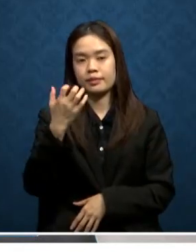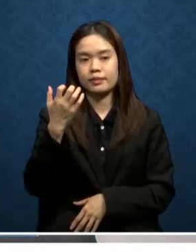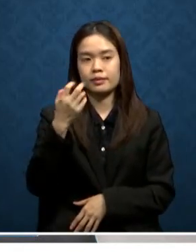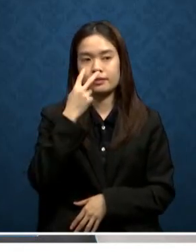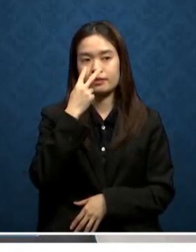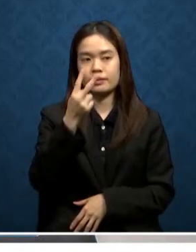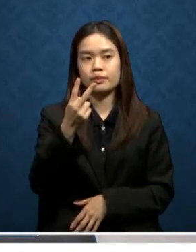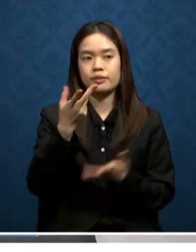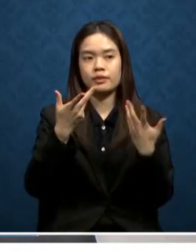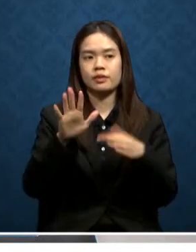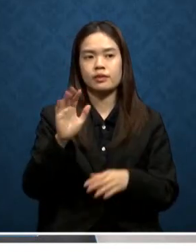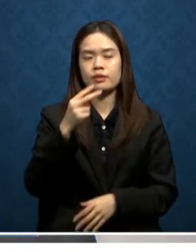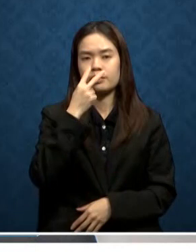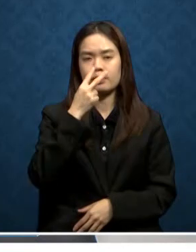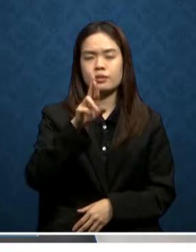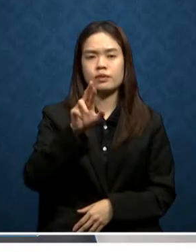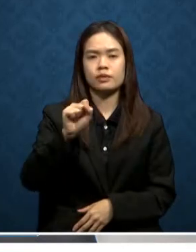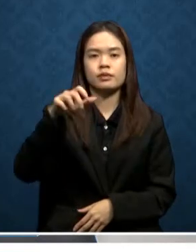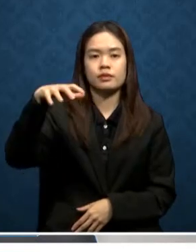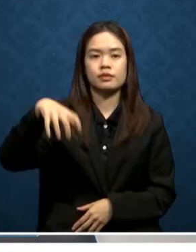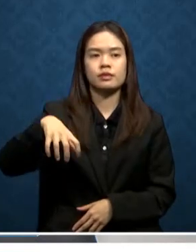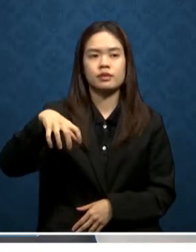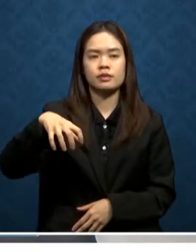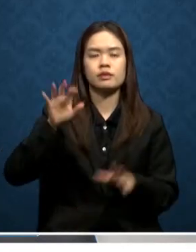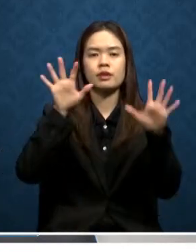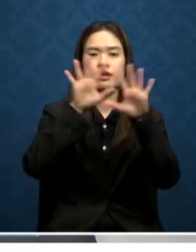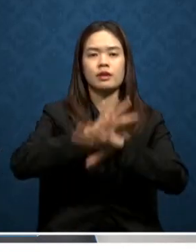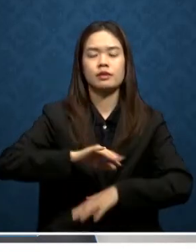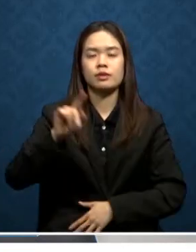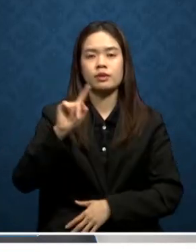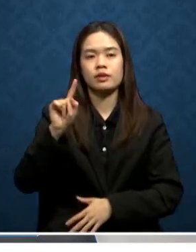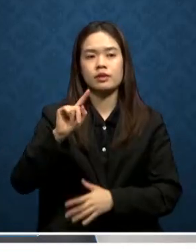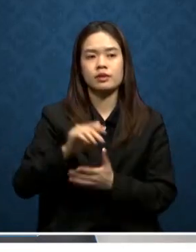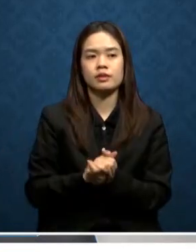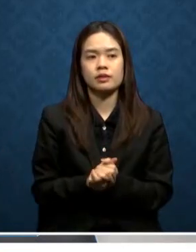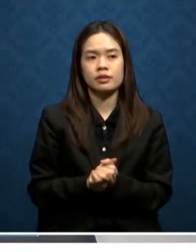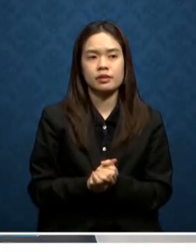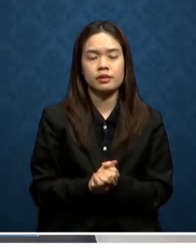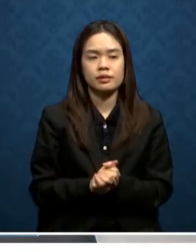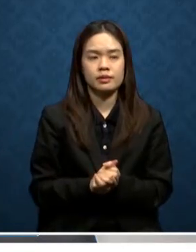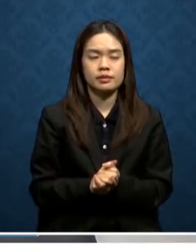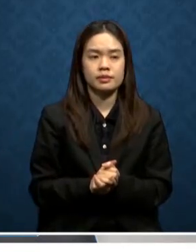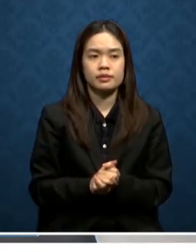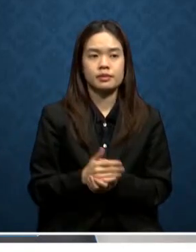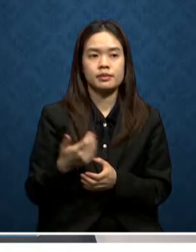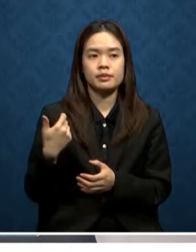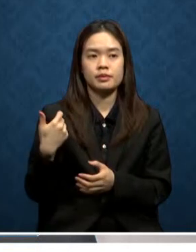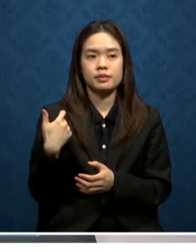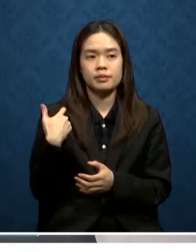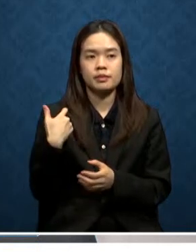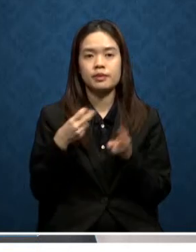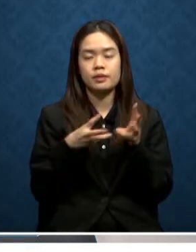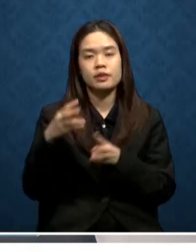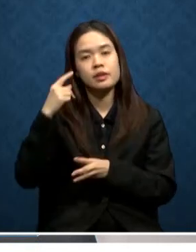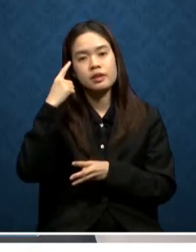อย่าให้เขามองสภาเราเป็นสภาที่คล้ายๆกับว่ามันเหมือนกับมีล็อกนะครับมันเหมือนกับมีสูตรนะครับผมเชื่